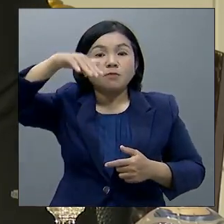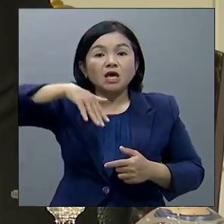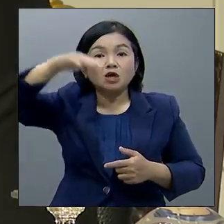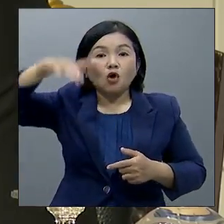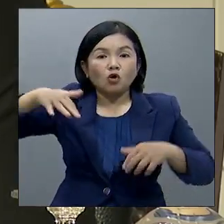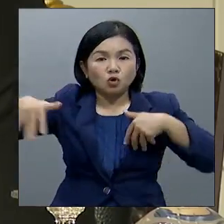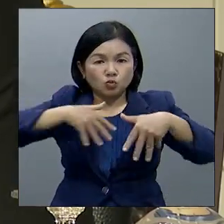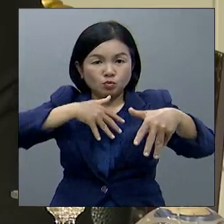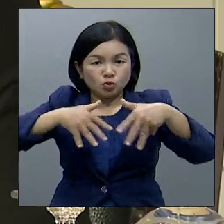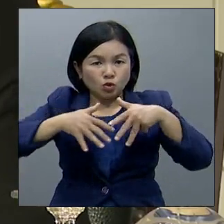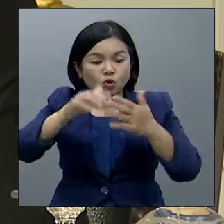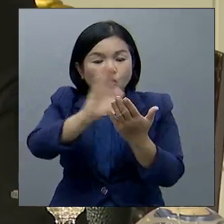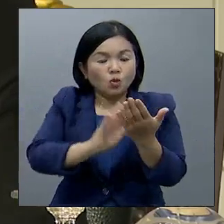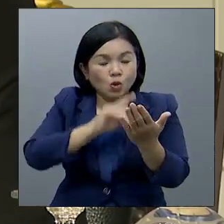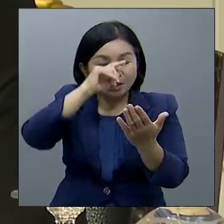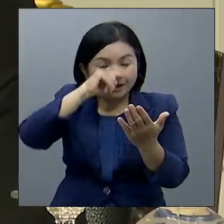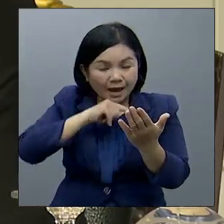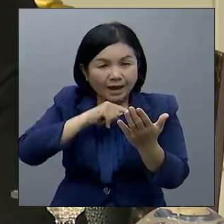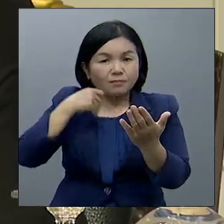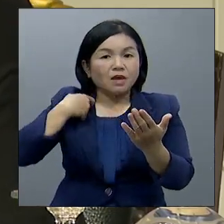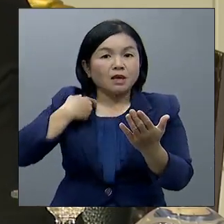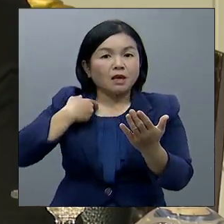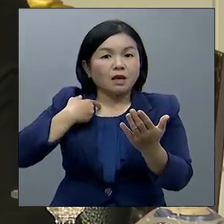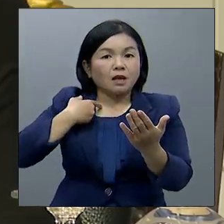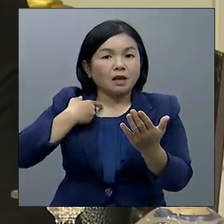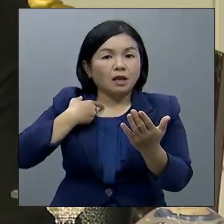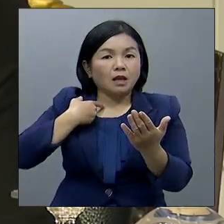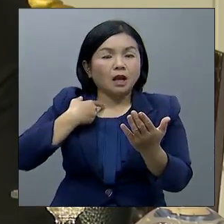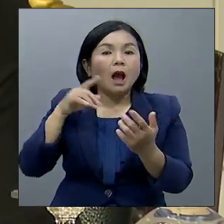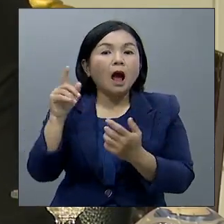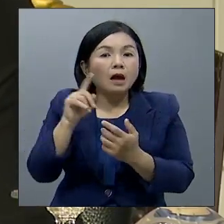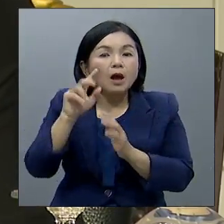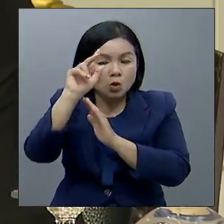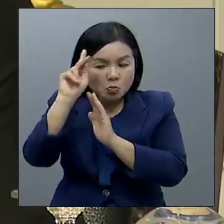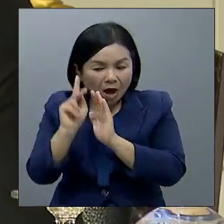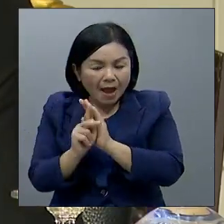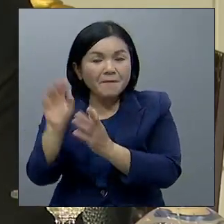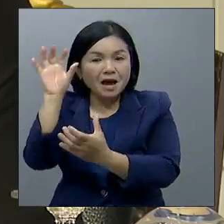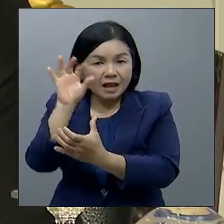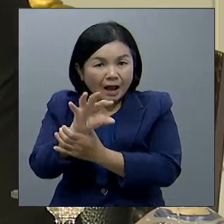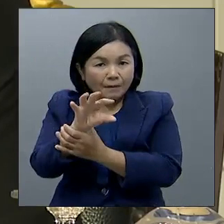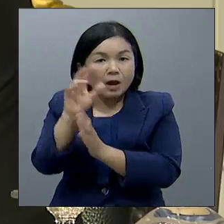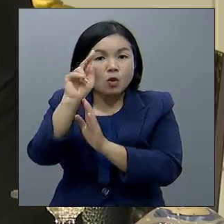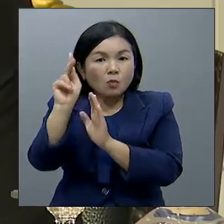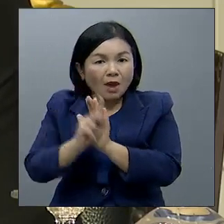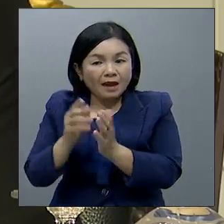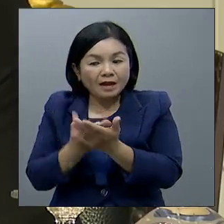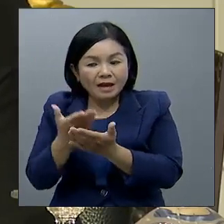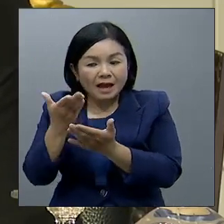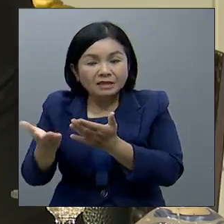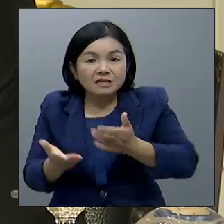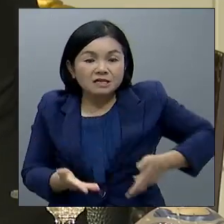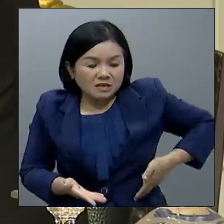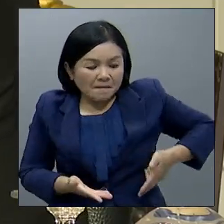นแล้วก็ในเรื่องของการคอนโทรลในเรื่องของกฎหมายในเรื่องของการซื้ออาวุธปืนทั้งหลาย